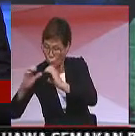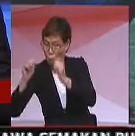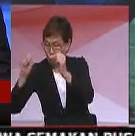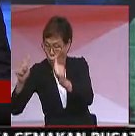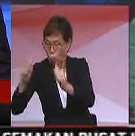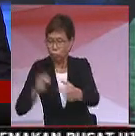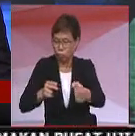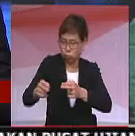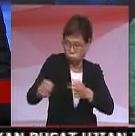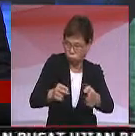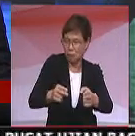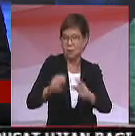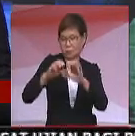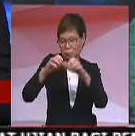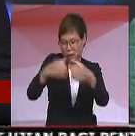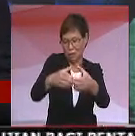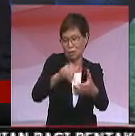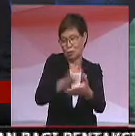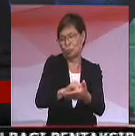dengan pengurusan kluster tersebut.